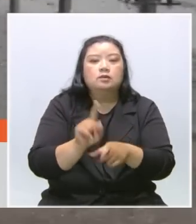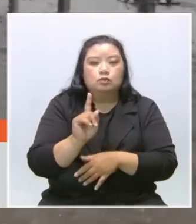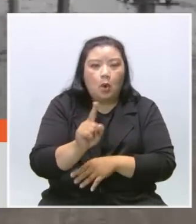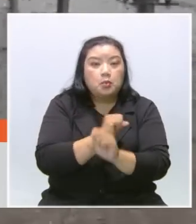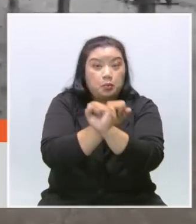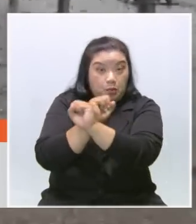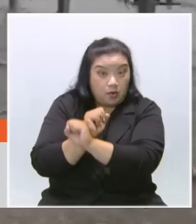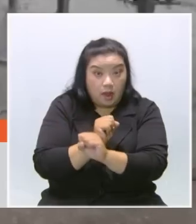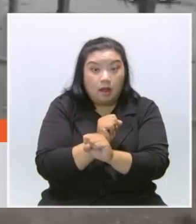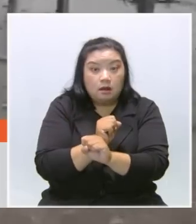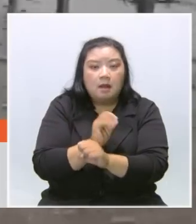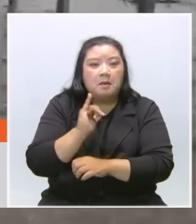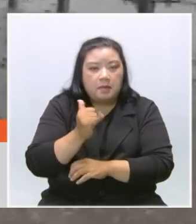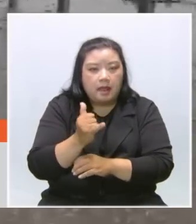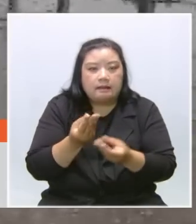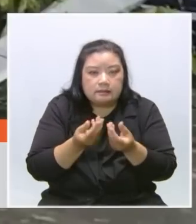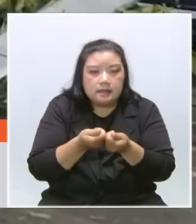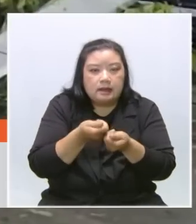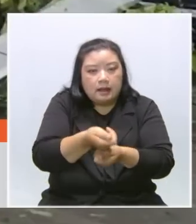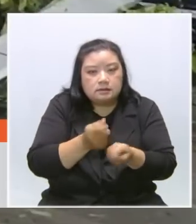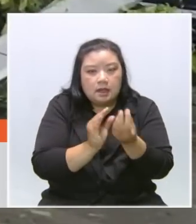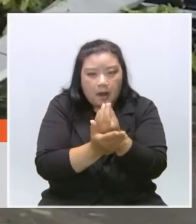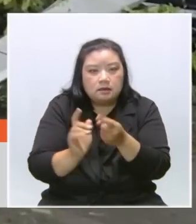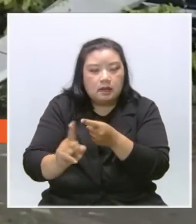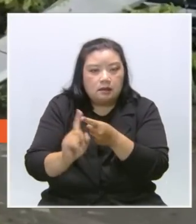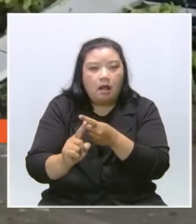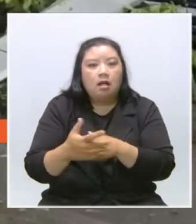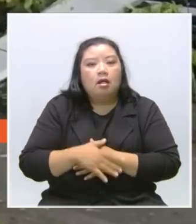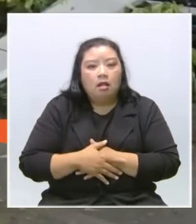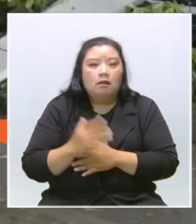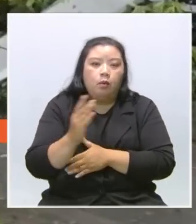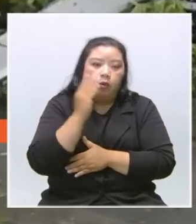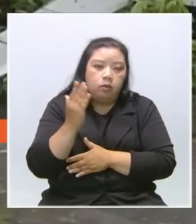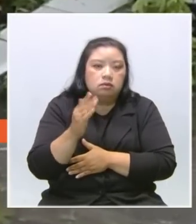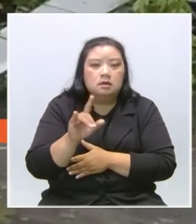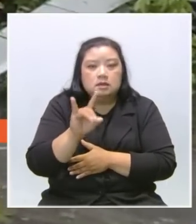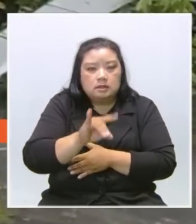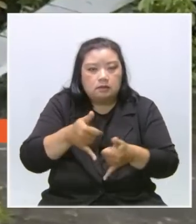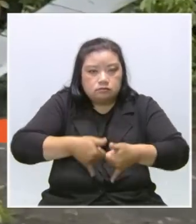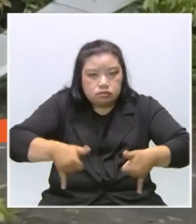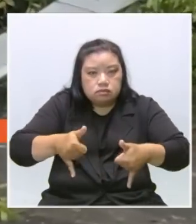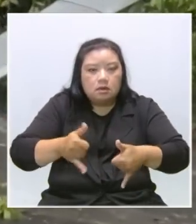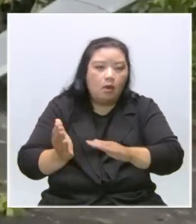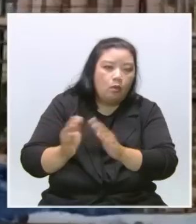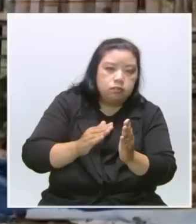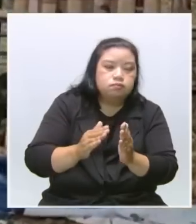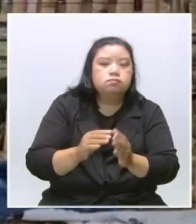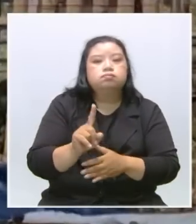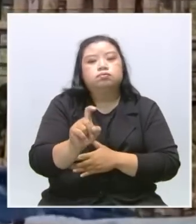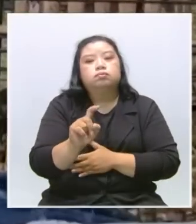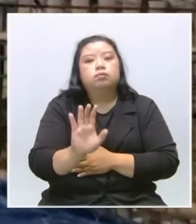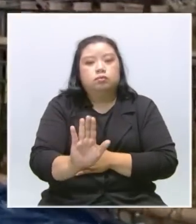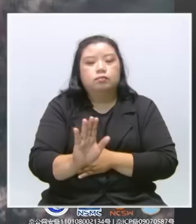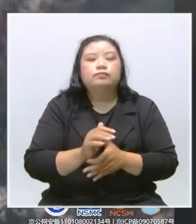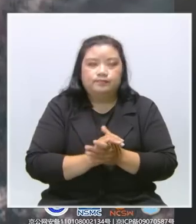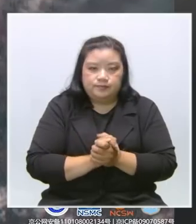ระวังความเสยหายที่จะเกิดขึ้นต่อผลผลิทางการเกศต และอัตรายต่อสัธเลี้ยงไ้ด้วยนะคะนอกจากนี้ครั กรมอูตุ